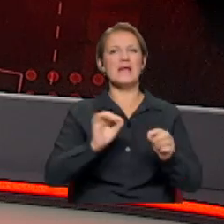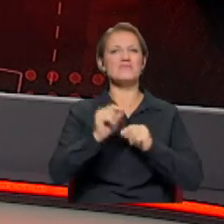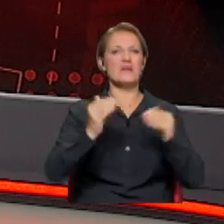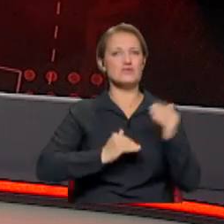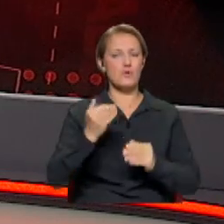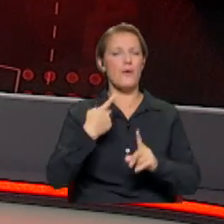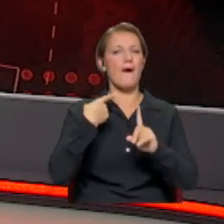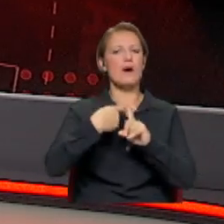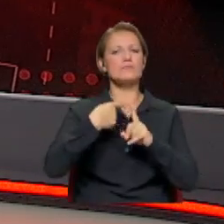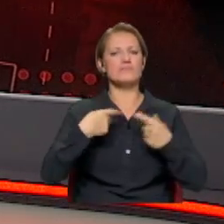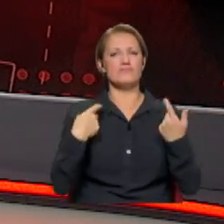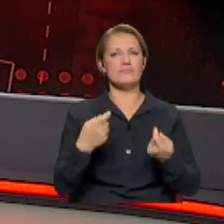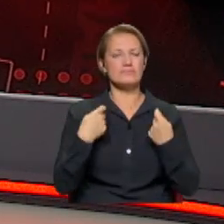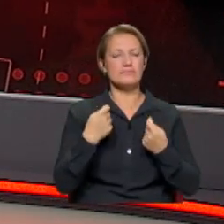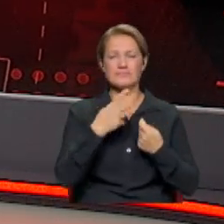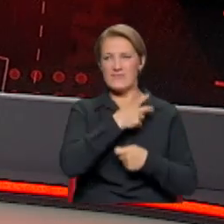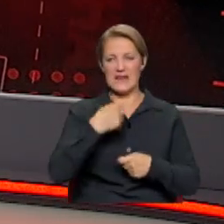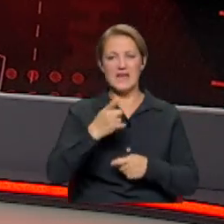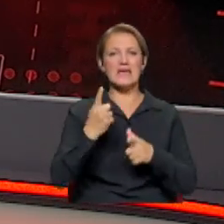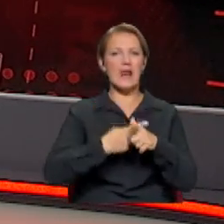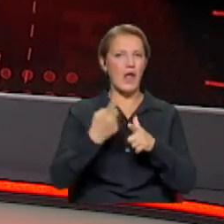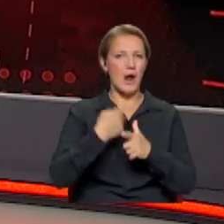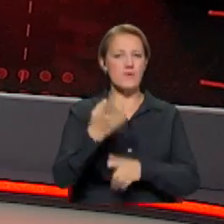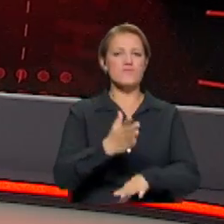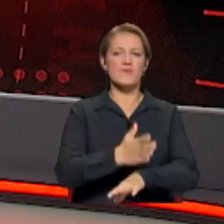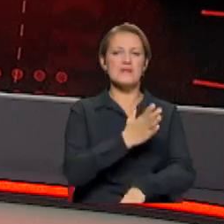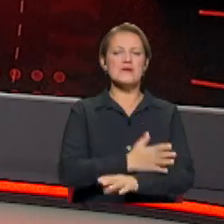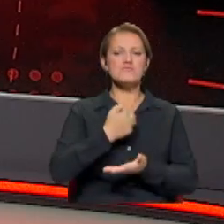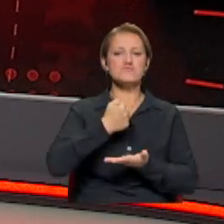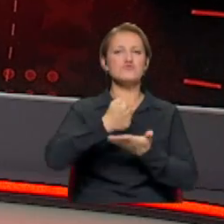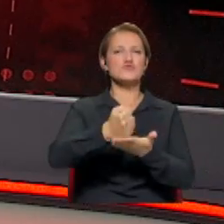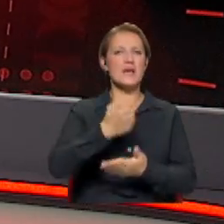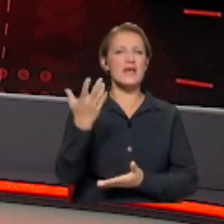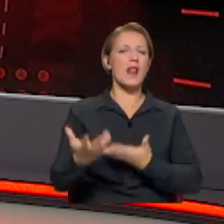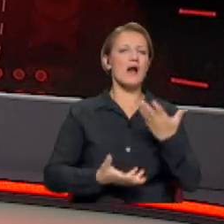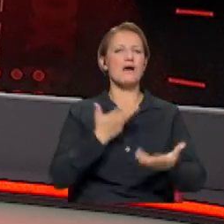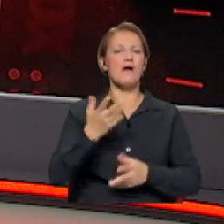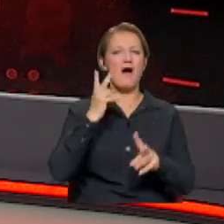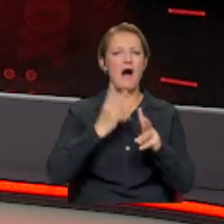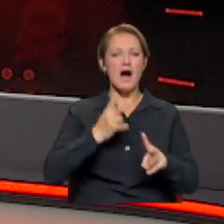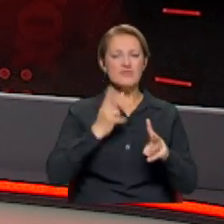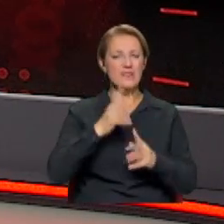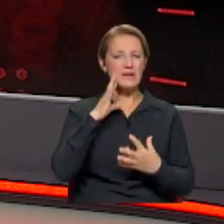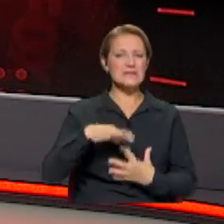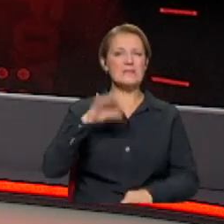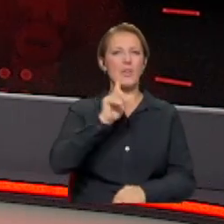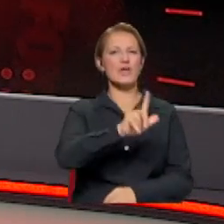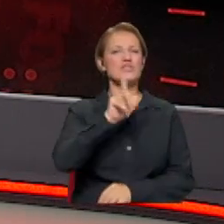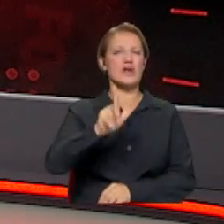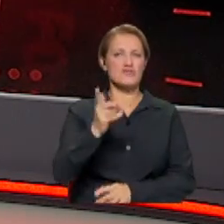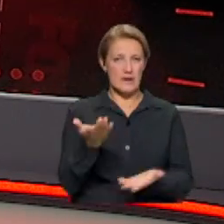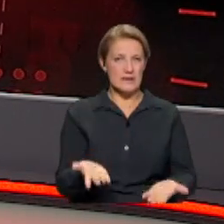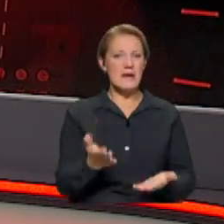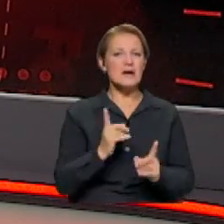Enflasyon, artan vergiler, fahiş yükselen kiralar, vatandaşın bütçesi yanarken acil ve insani ihtiyaçları